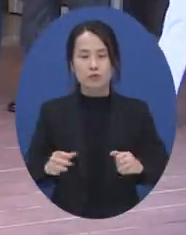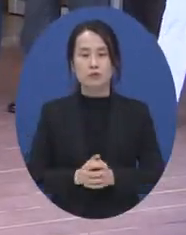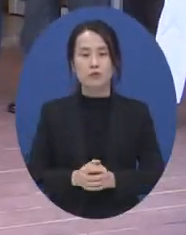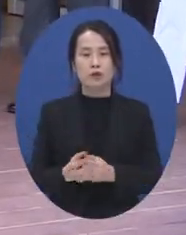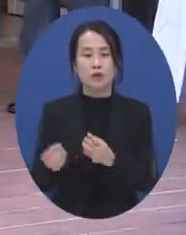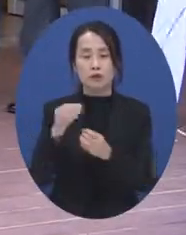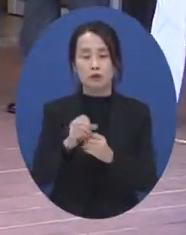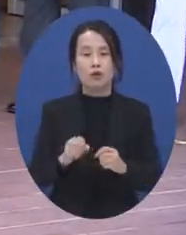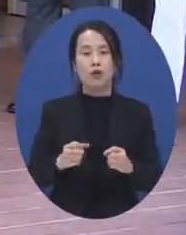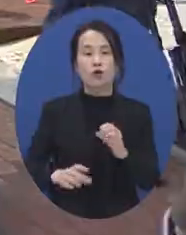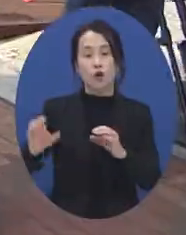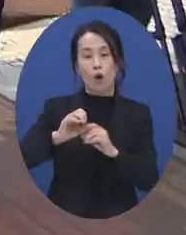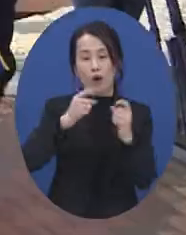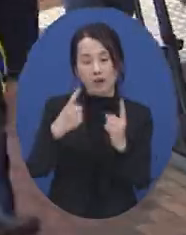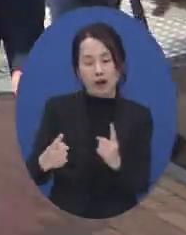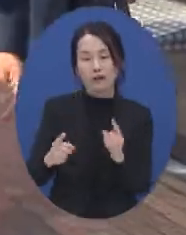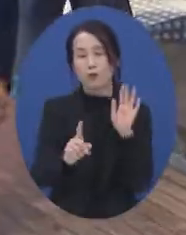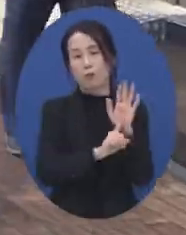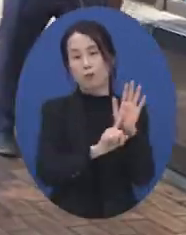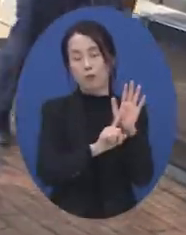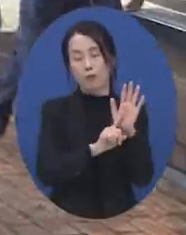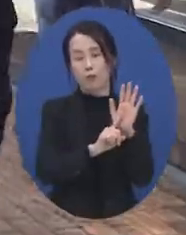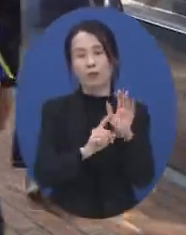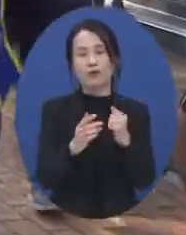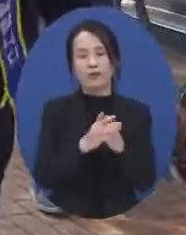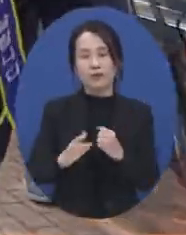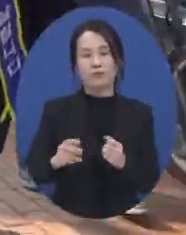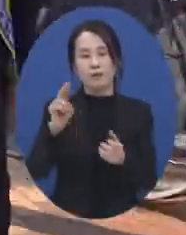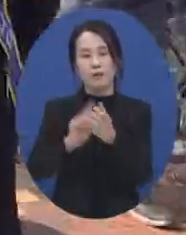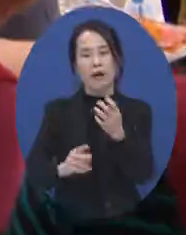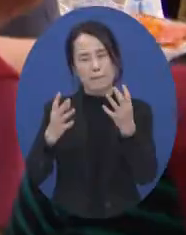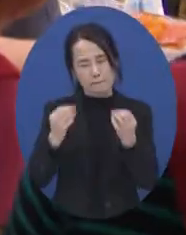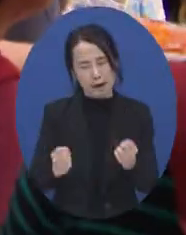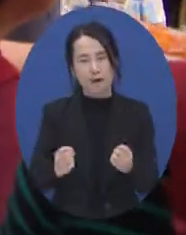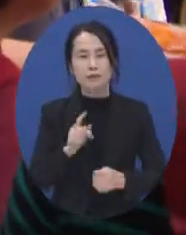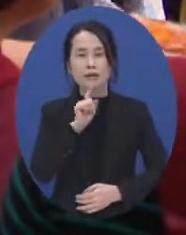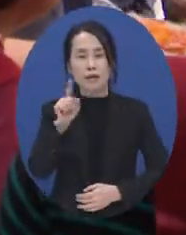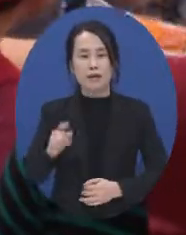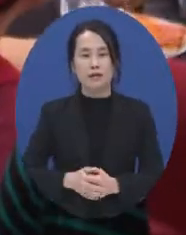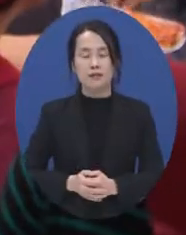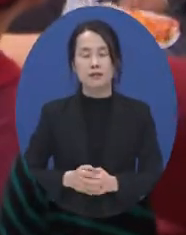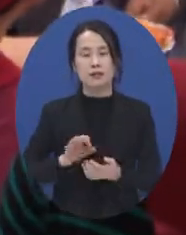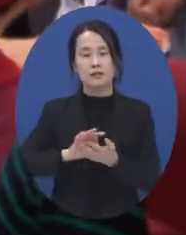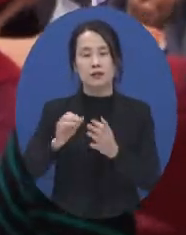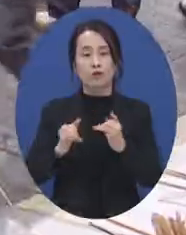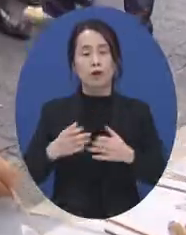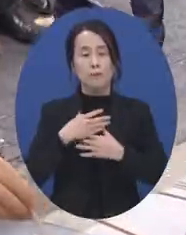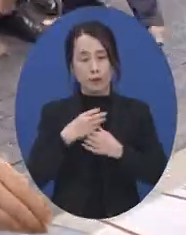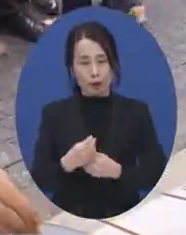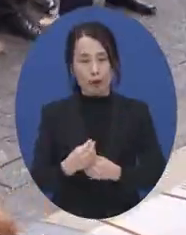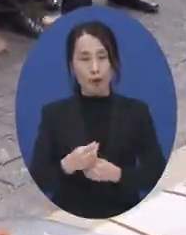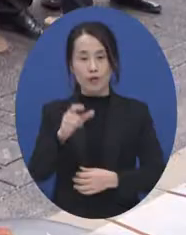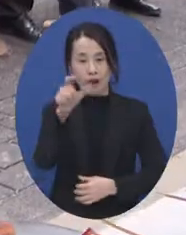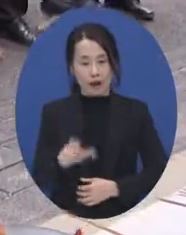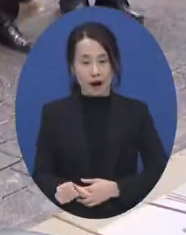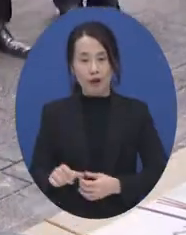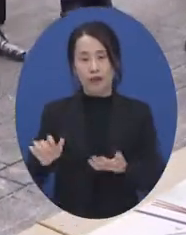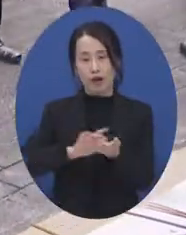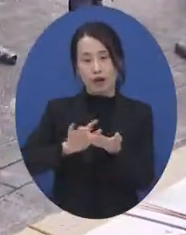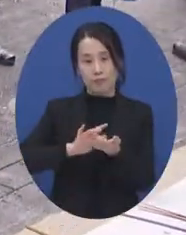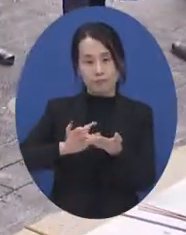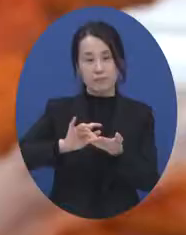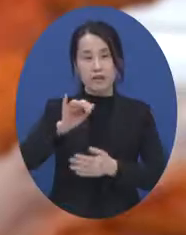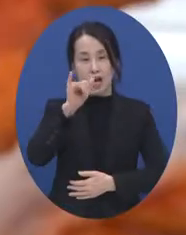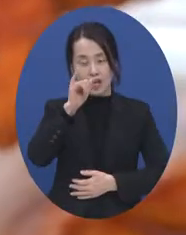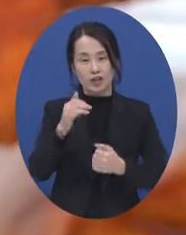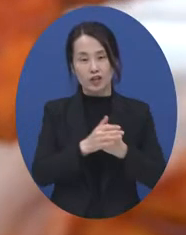추가 혜택과 현장 홍보 이벤트 등이 사업 안착의 한 원인으로 꼽았고, 사용자 편의성이 높은 카드와 모바일 같은 결제 수단을